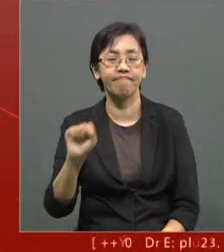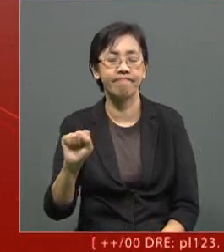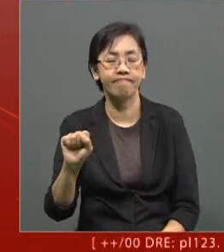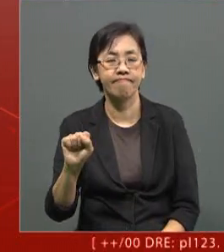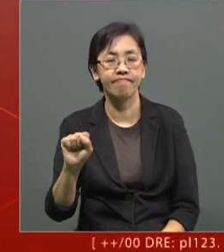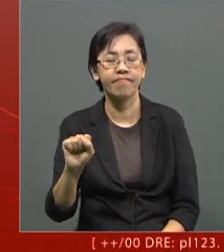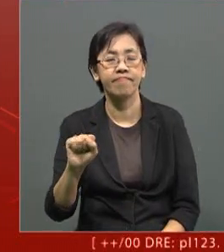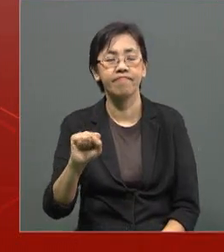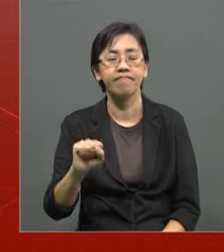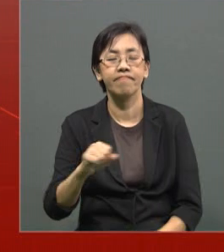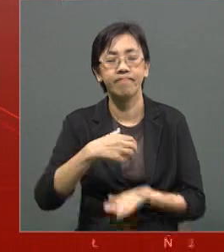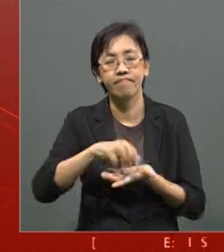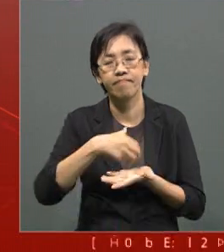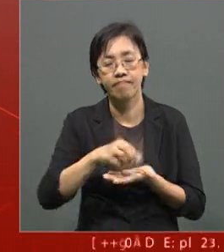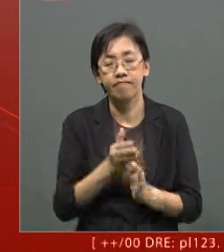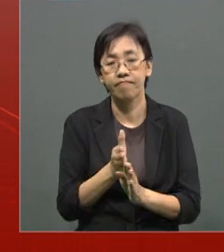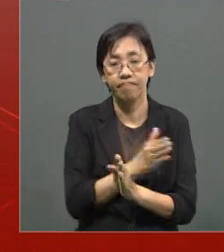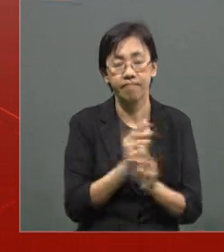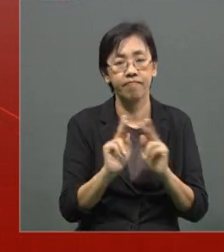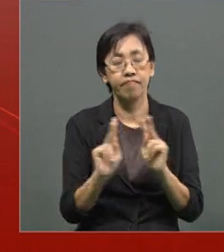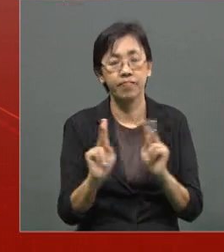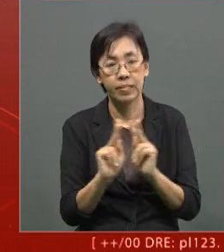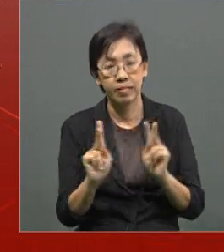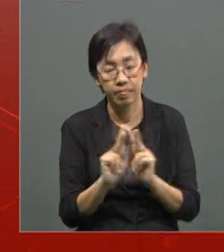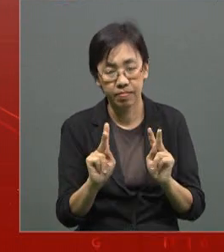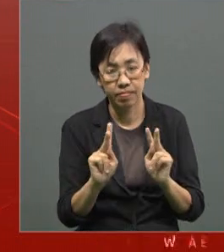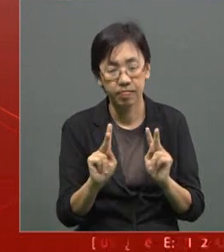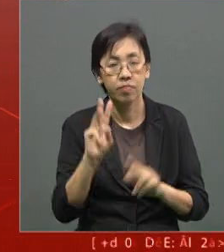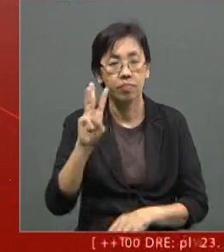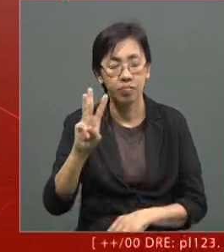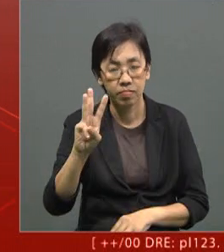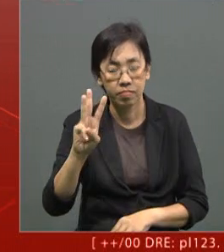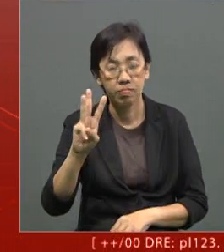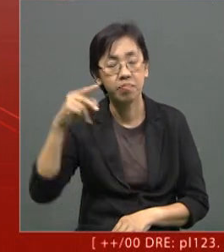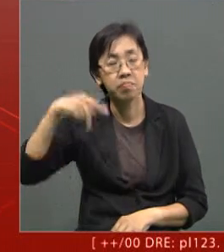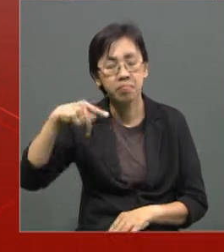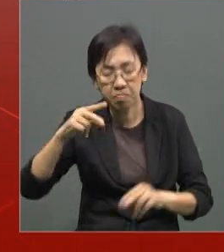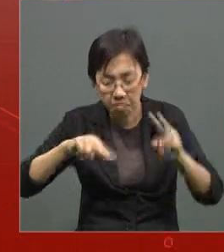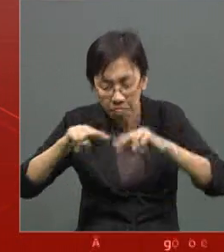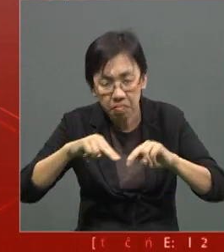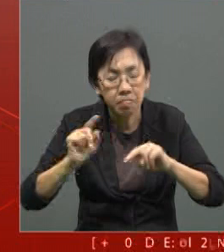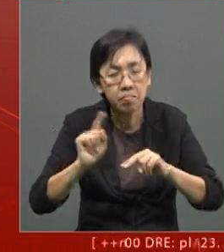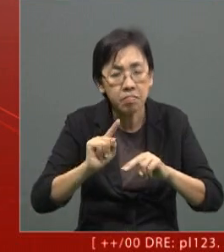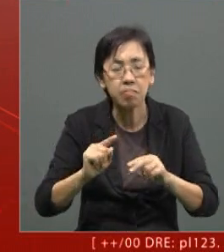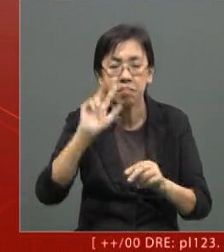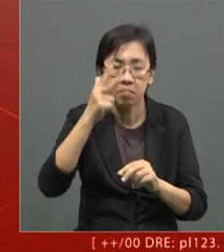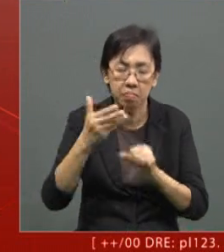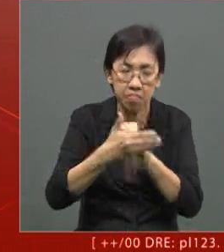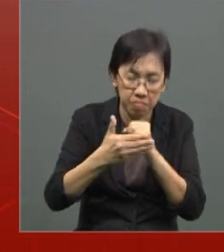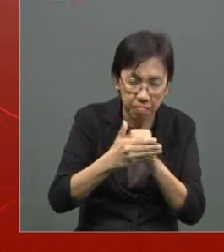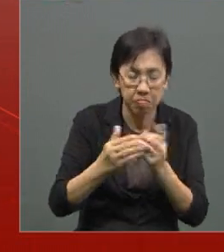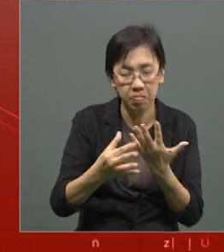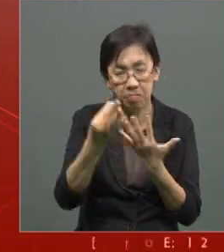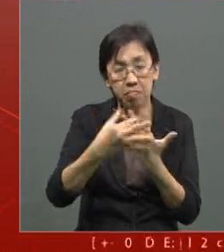นะเค้ารายงานผลที่ก่อนหน้านี้เตั้งคณะกรรมการกรรมาธิการวิสามัญขึ้นมาศึกษาเรื่องผลกระทบการใช้กัญชากัญชงในพื้น